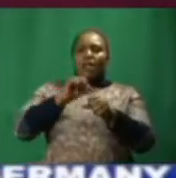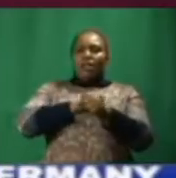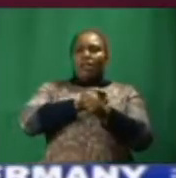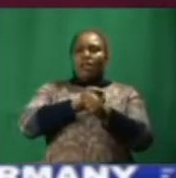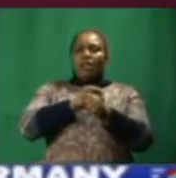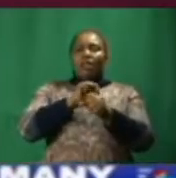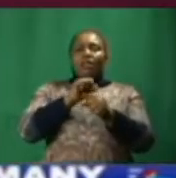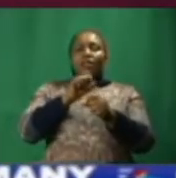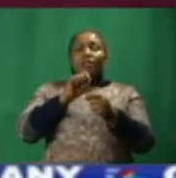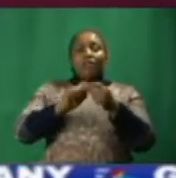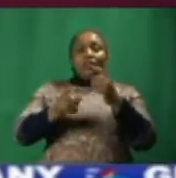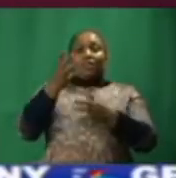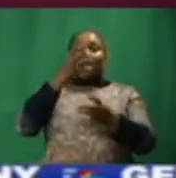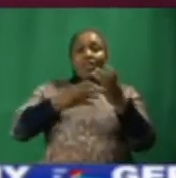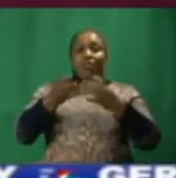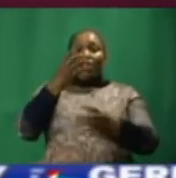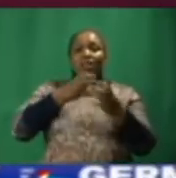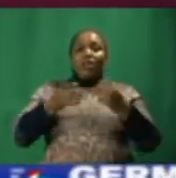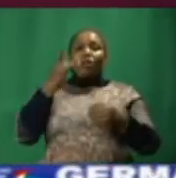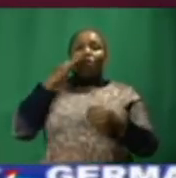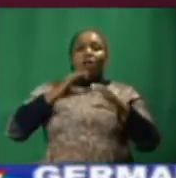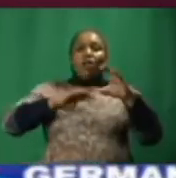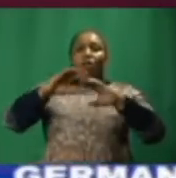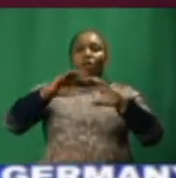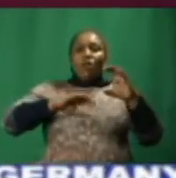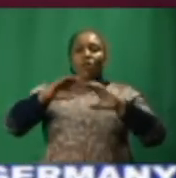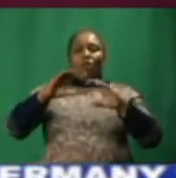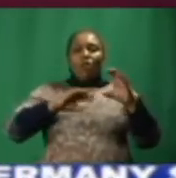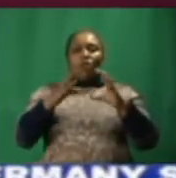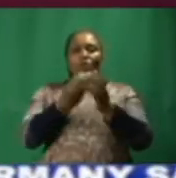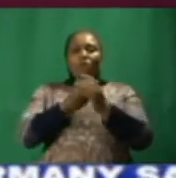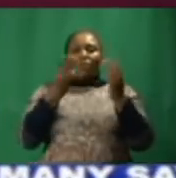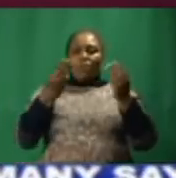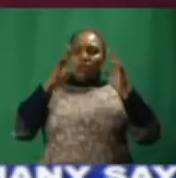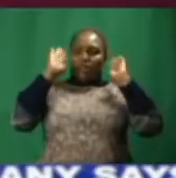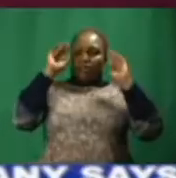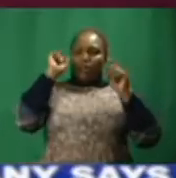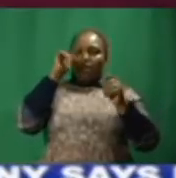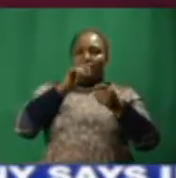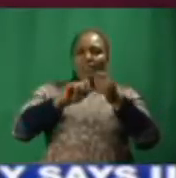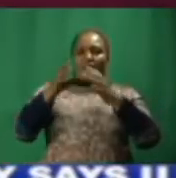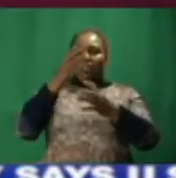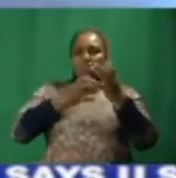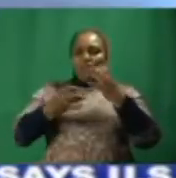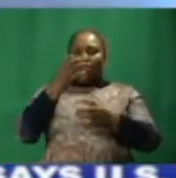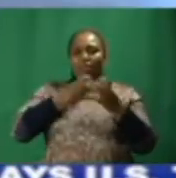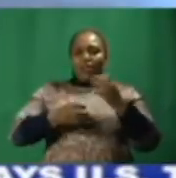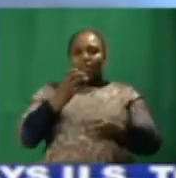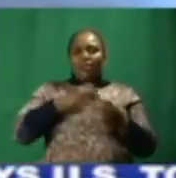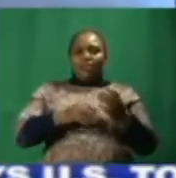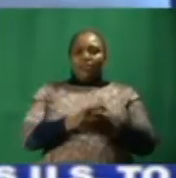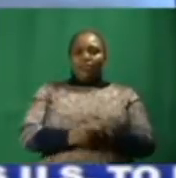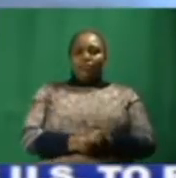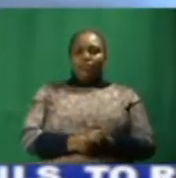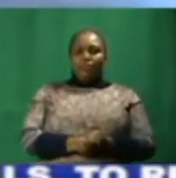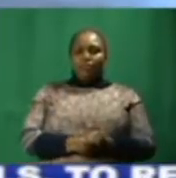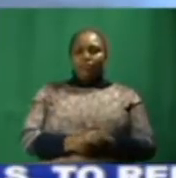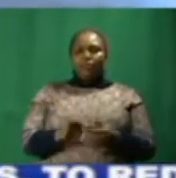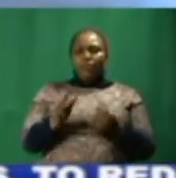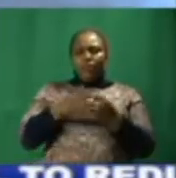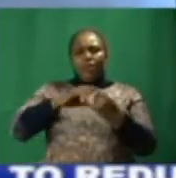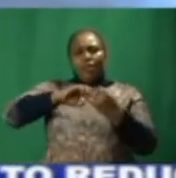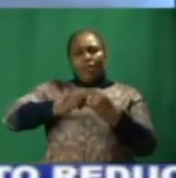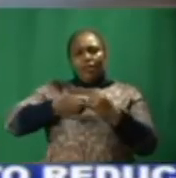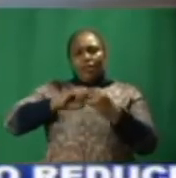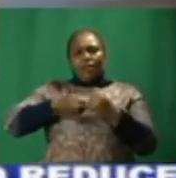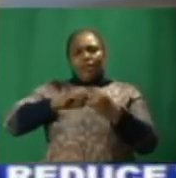Sibusiso Lokothwako ngesikhathi axoxisana nabemsakado khona-ke esifundzeni saseshiselweni. Imetameni yekuvikela